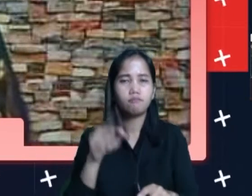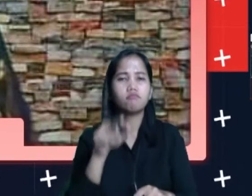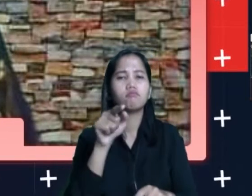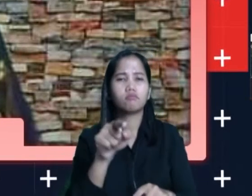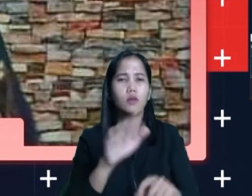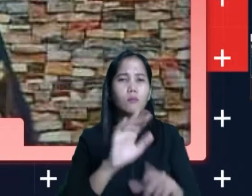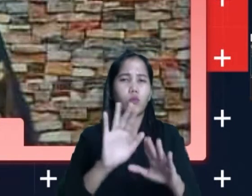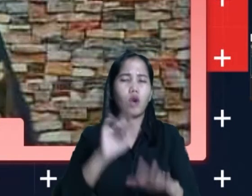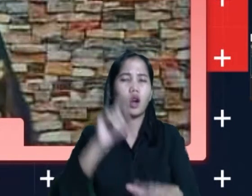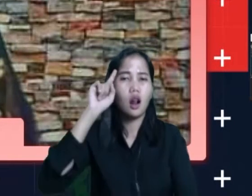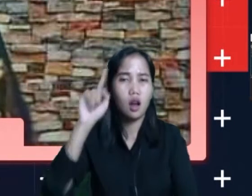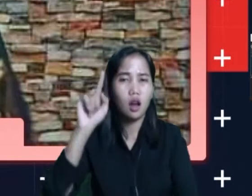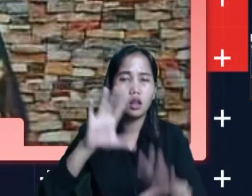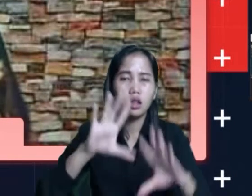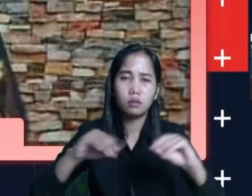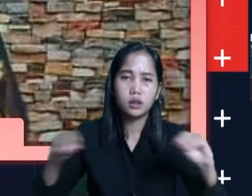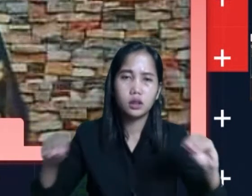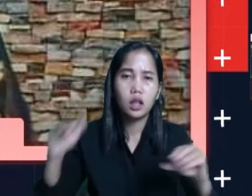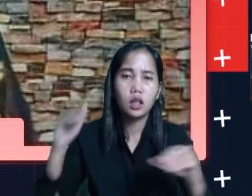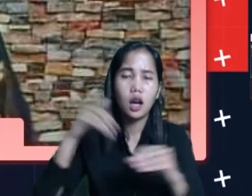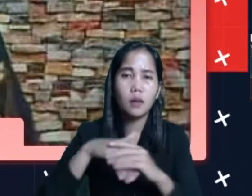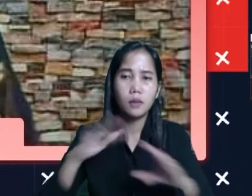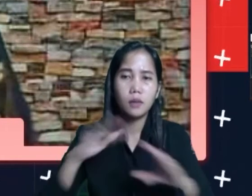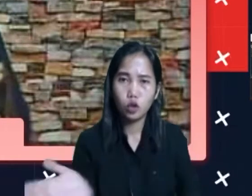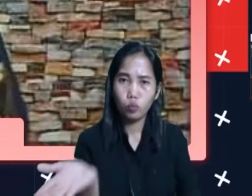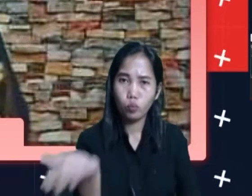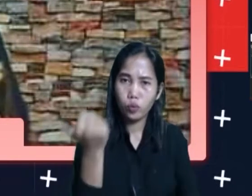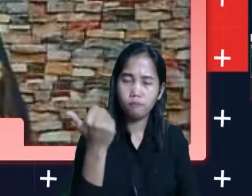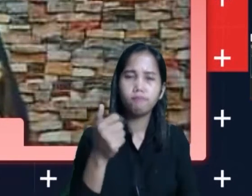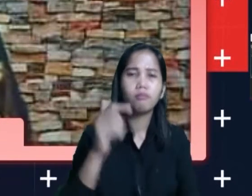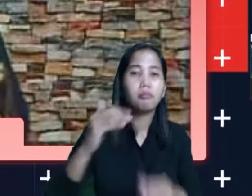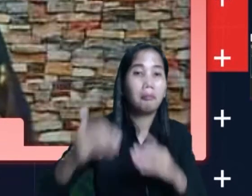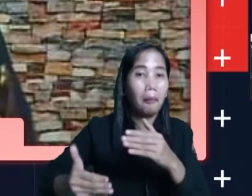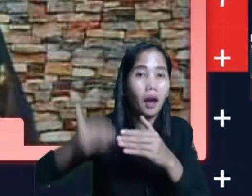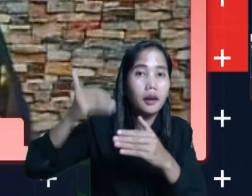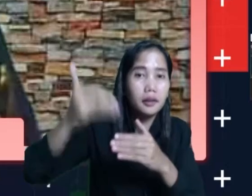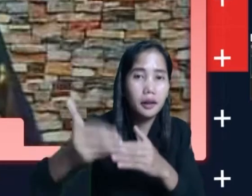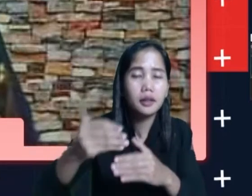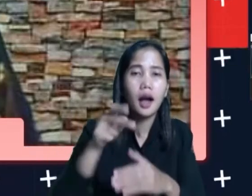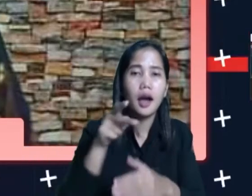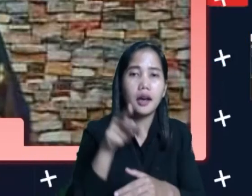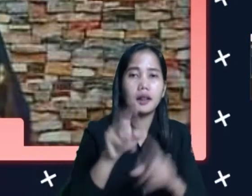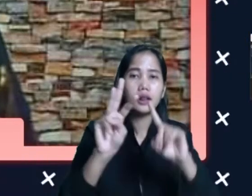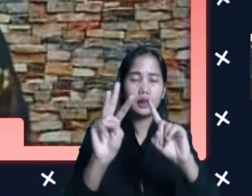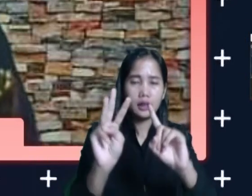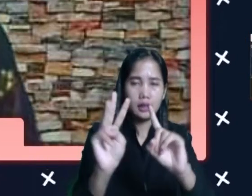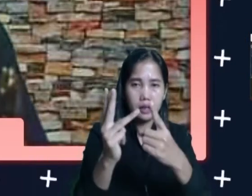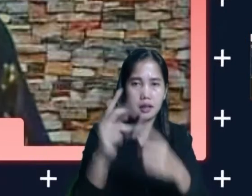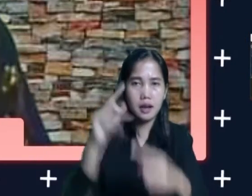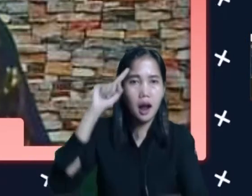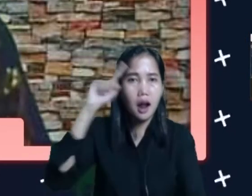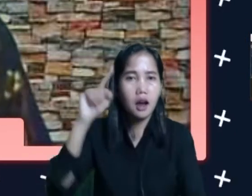Bahkan dalam ayat yang ke-13, Allah yang mengerjakan di dalam kamu baik kemauan maupun